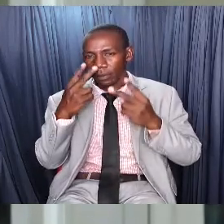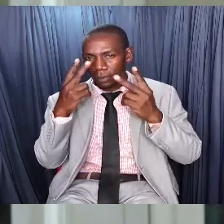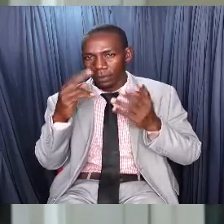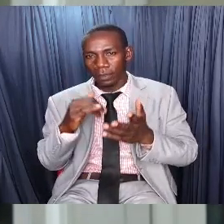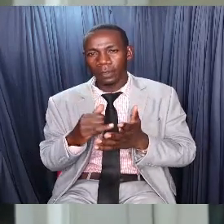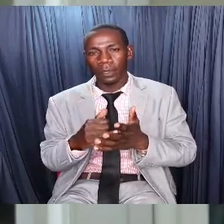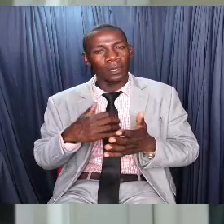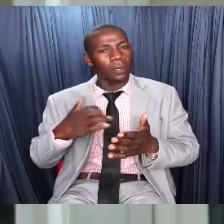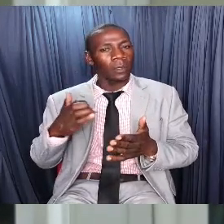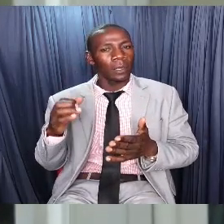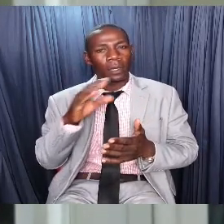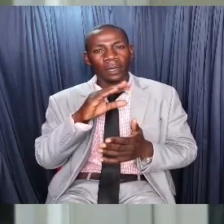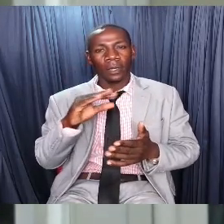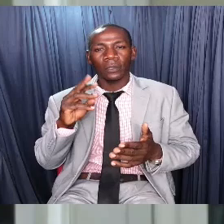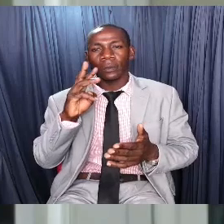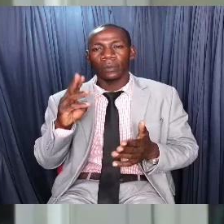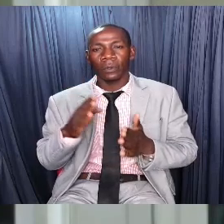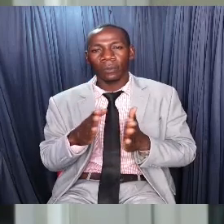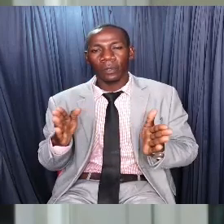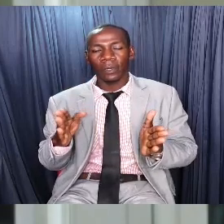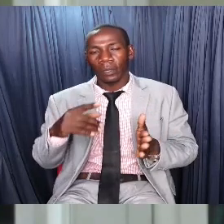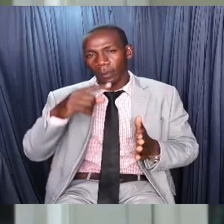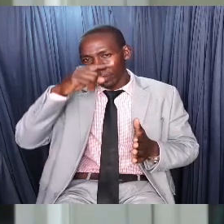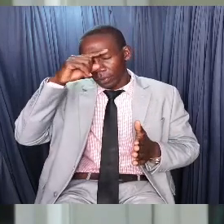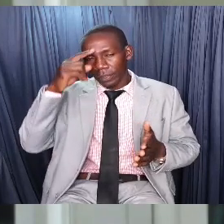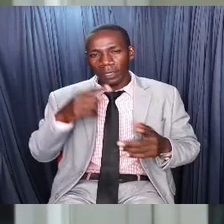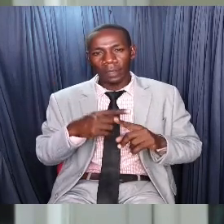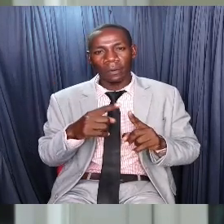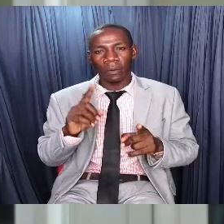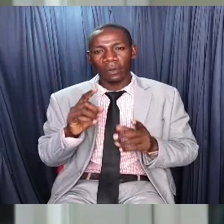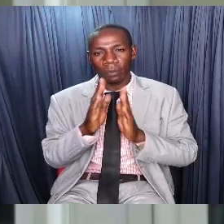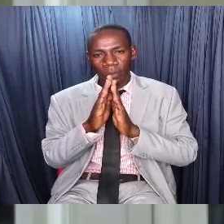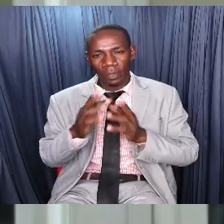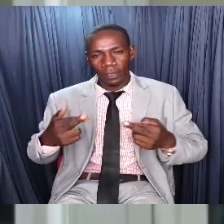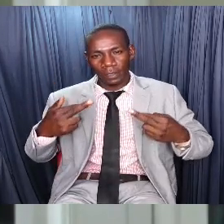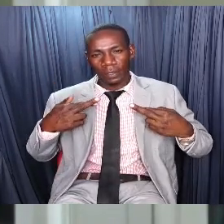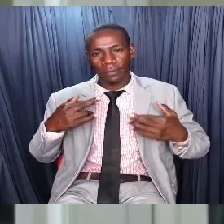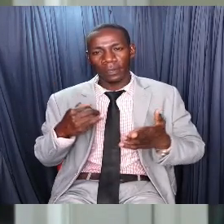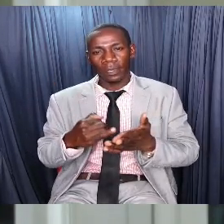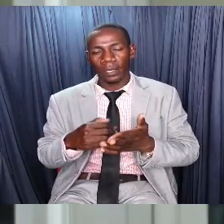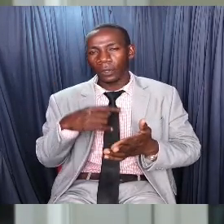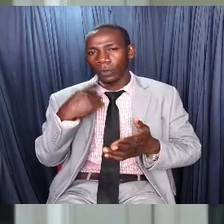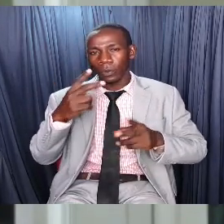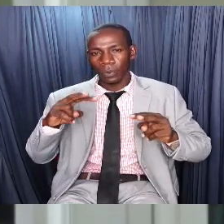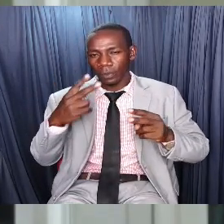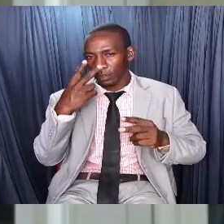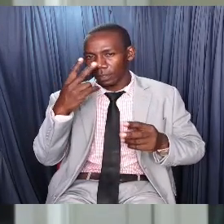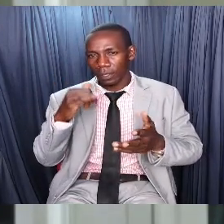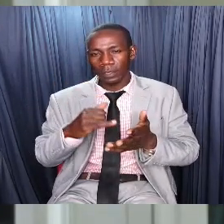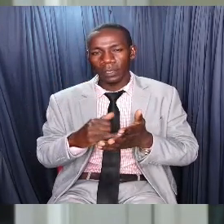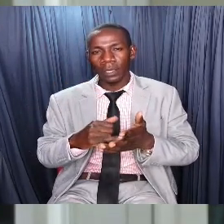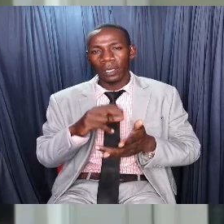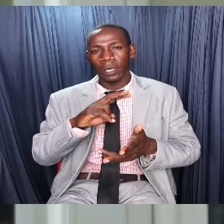mtaona. Bisheni nanyi mtafunguliwa. Kwa maana kila ombaye upokea. Naye atafutaye uona.